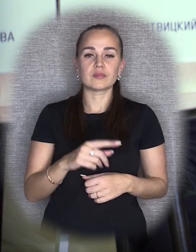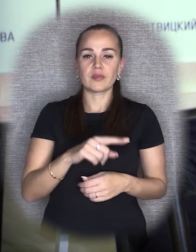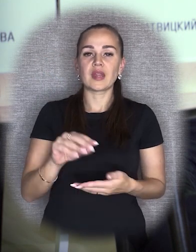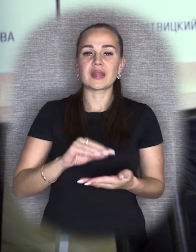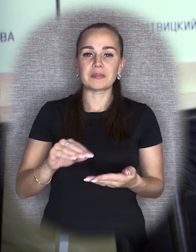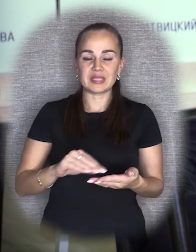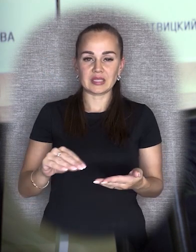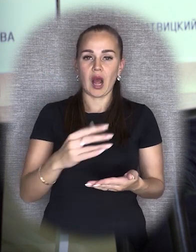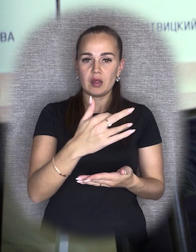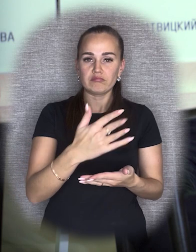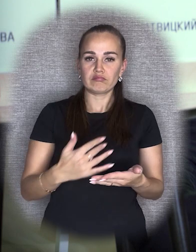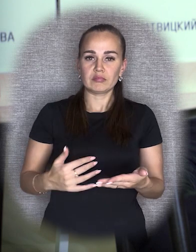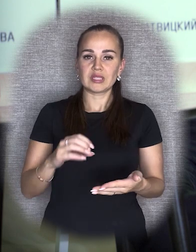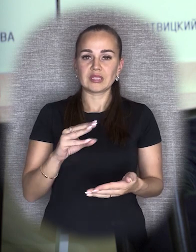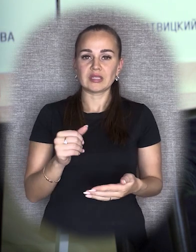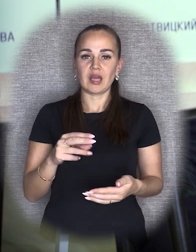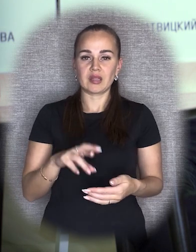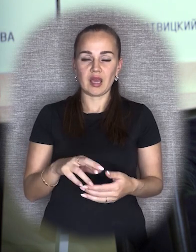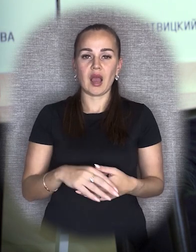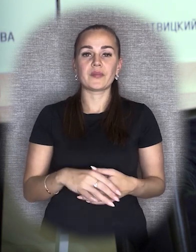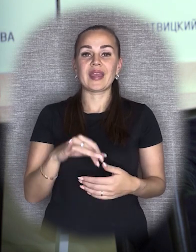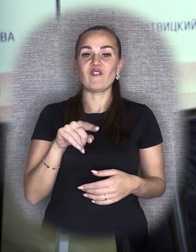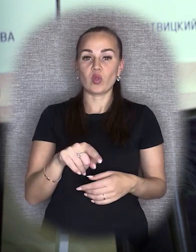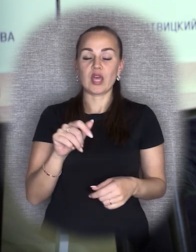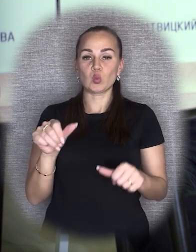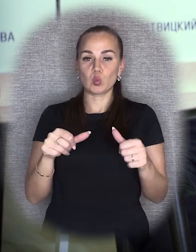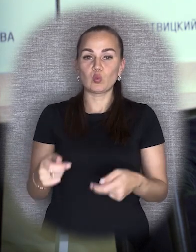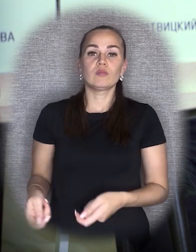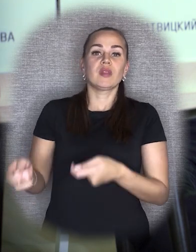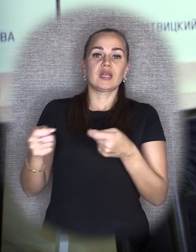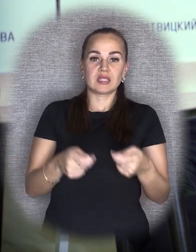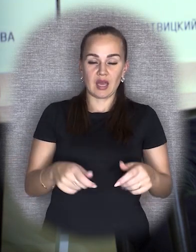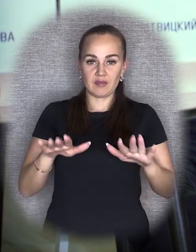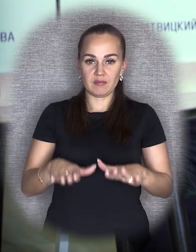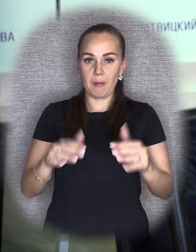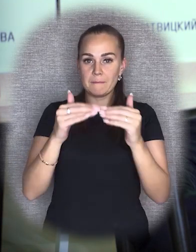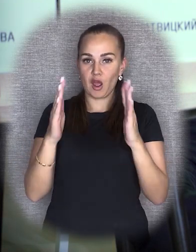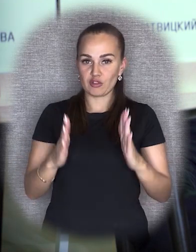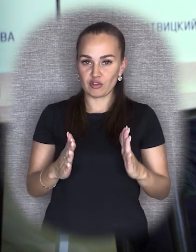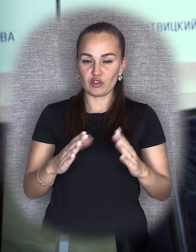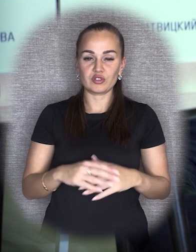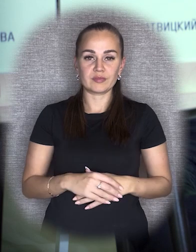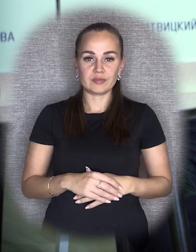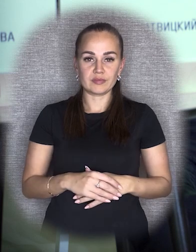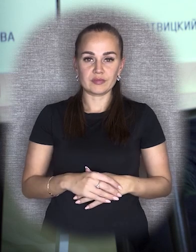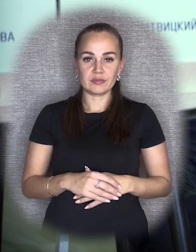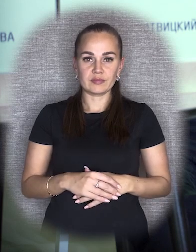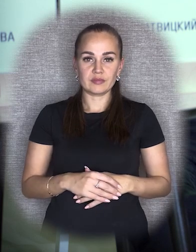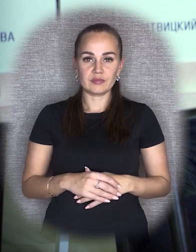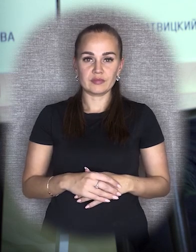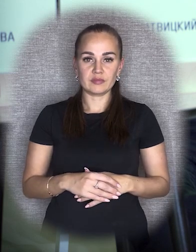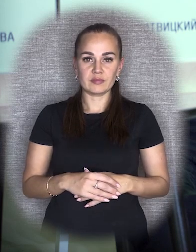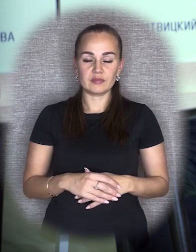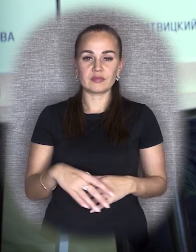этому поводу. Мы эту скульптуру доставили в манеж. На самом деле в городе сейчас в